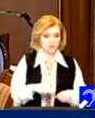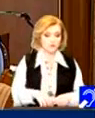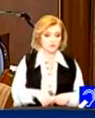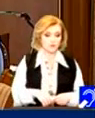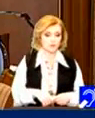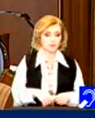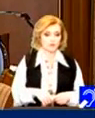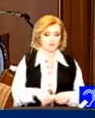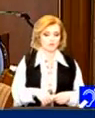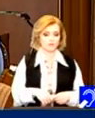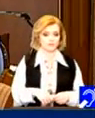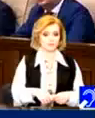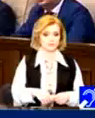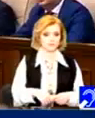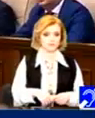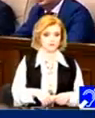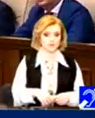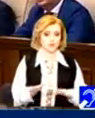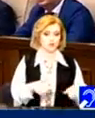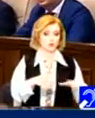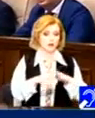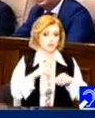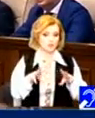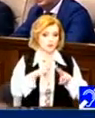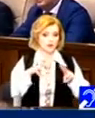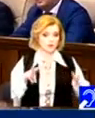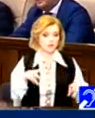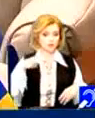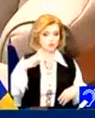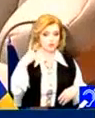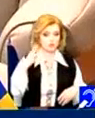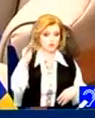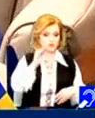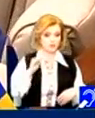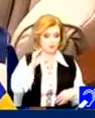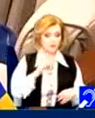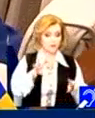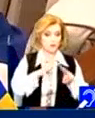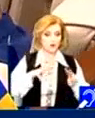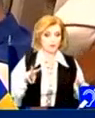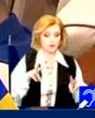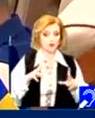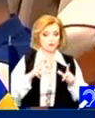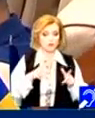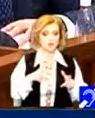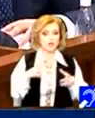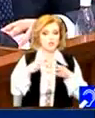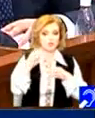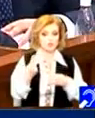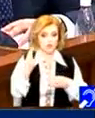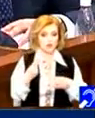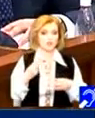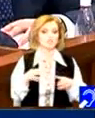formării unei coaliții cu orientare pro-europeană. În urma alegerilor parlamentare votare din 24 februarie în Parlament au intrat socialiștii,